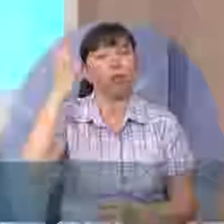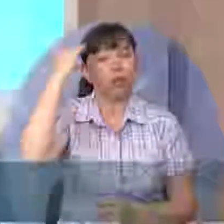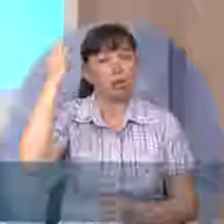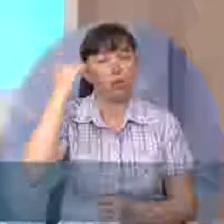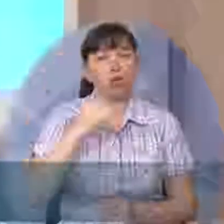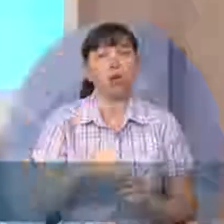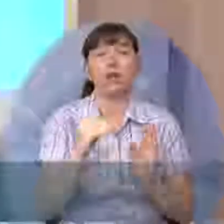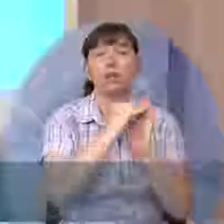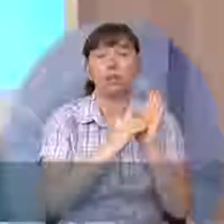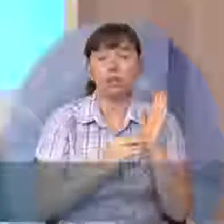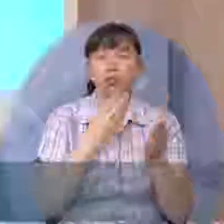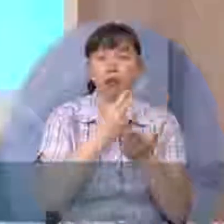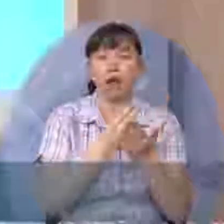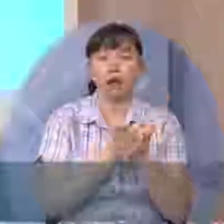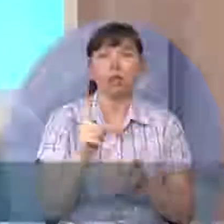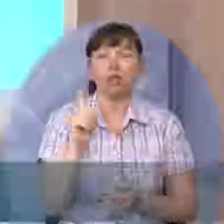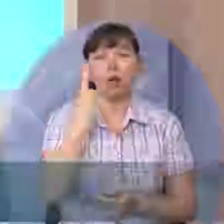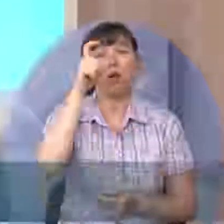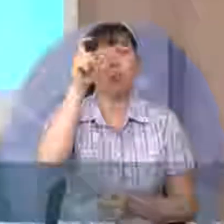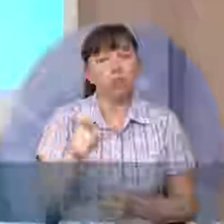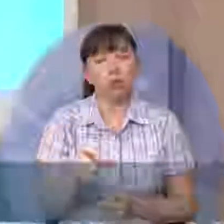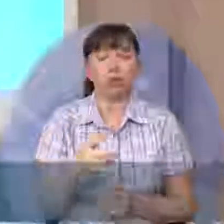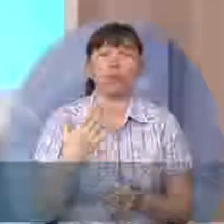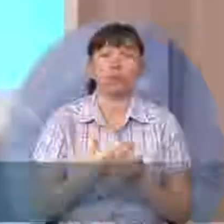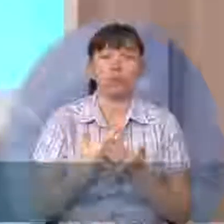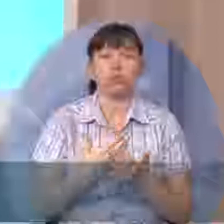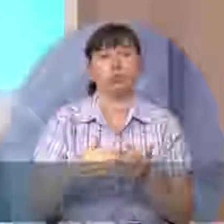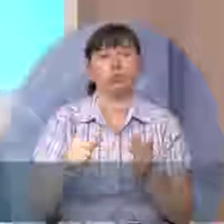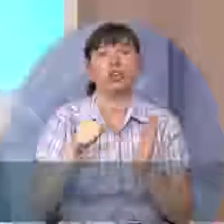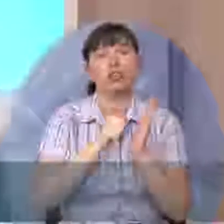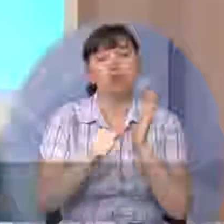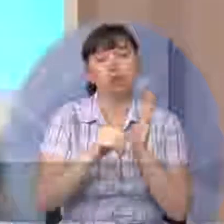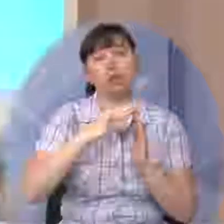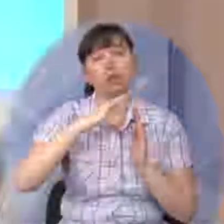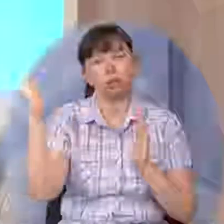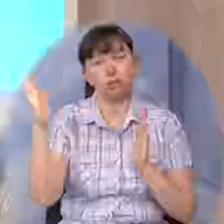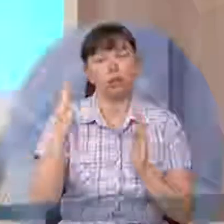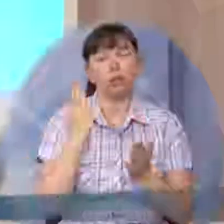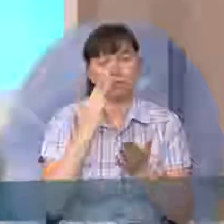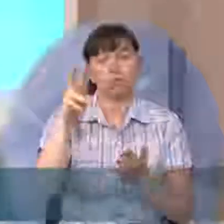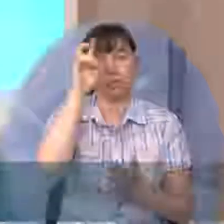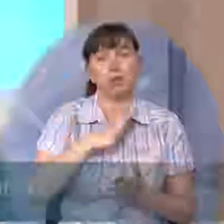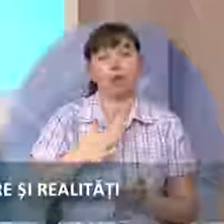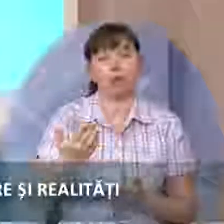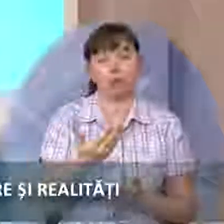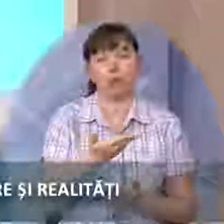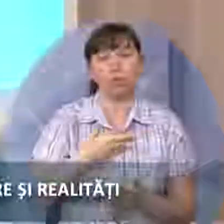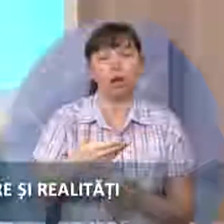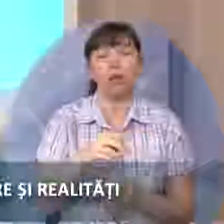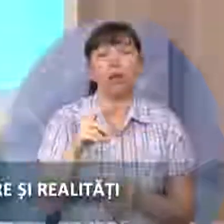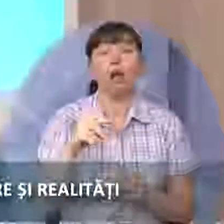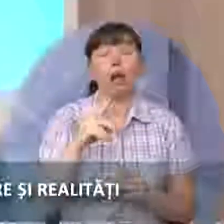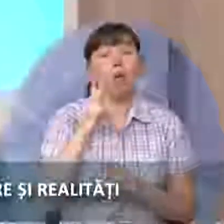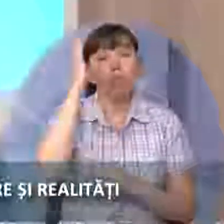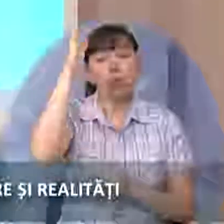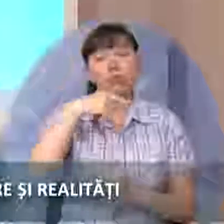Moldova. Statisticile arată că o persoană din șase are vârsta de peste 60 de ani în țara noastră, iar prognozele spun